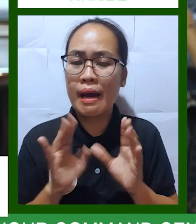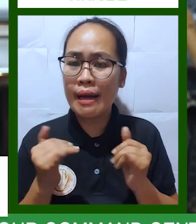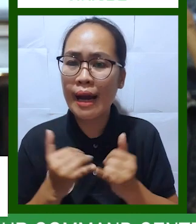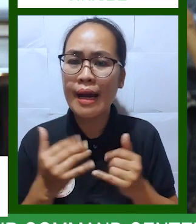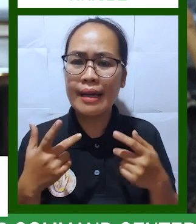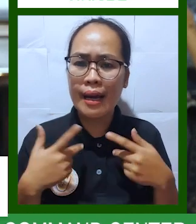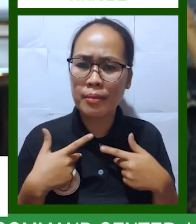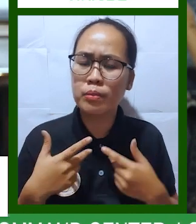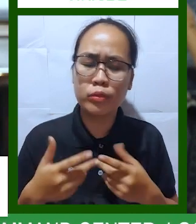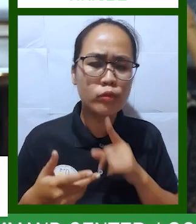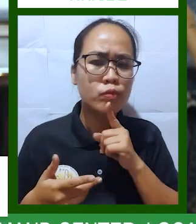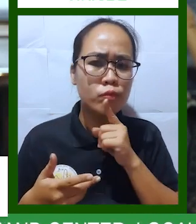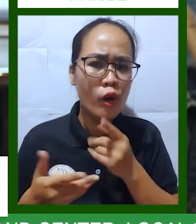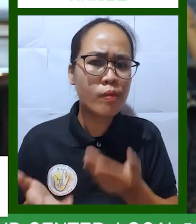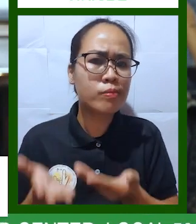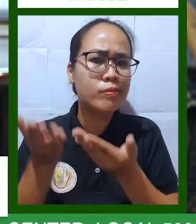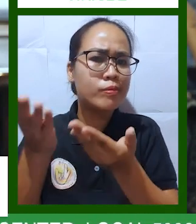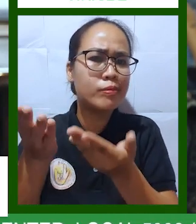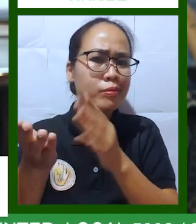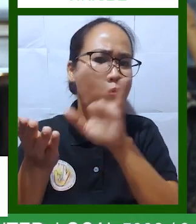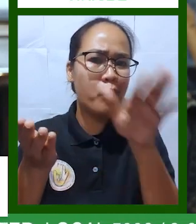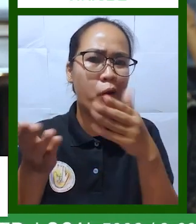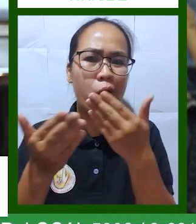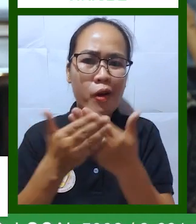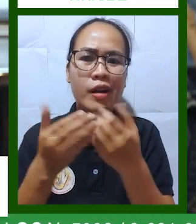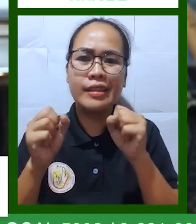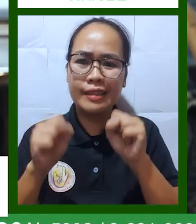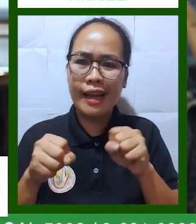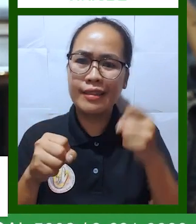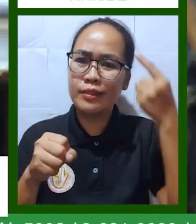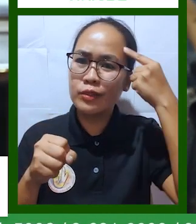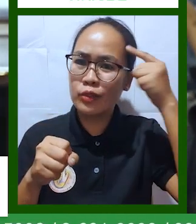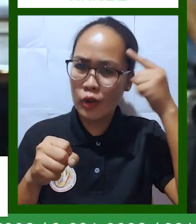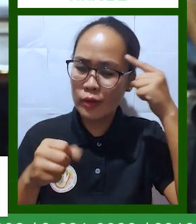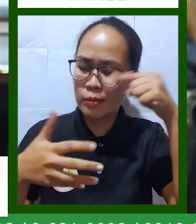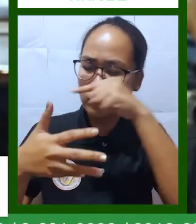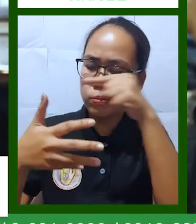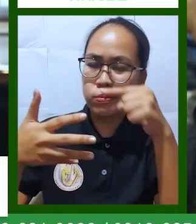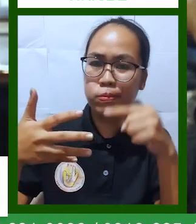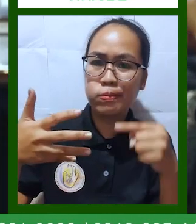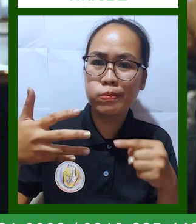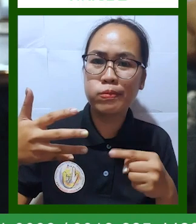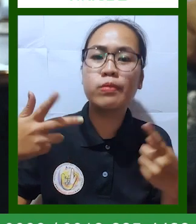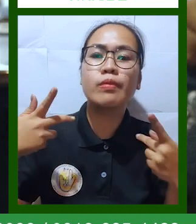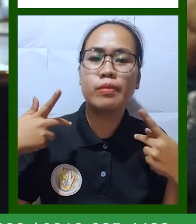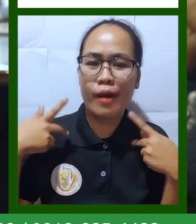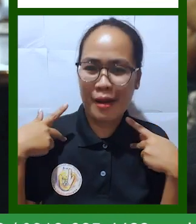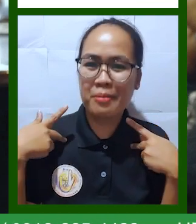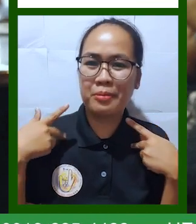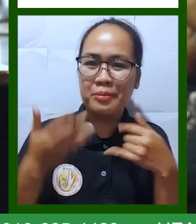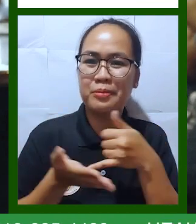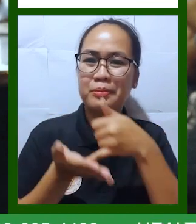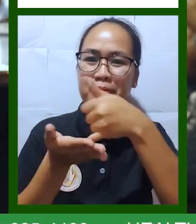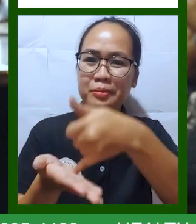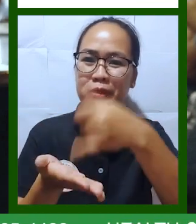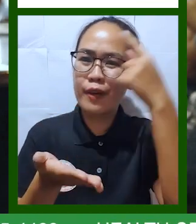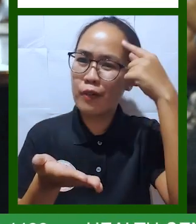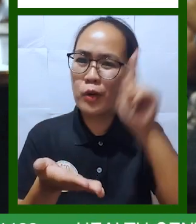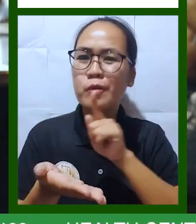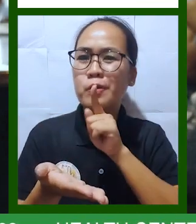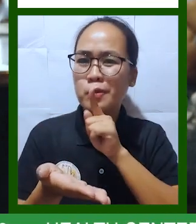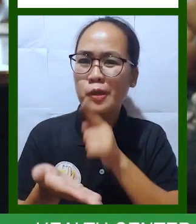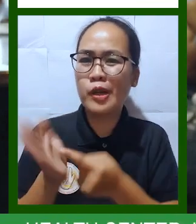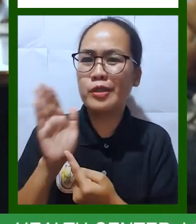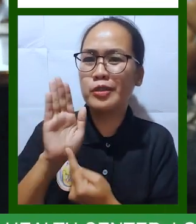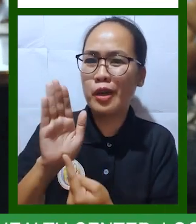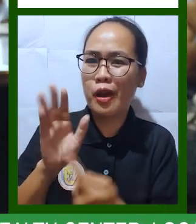nakatanggap naman ng recognition. So isang magandang indikasyon po ito na nagkakaisa ang mga barangay ng